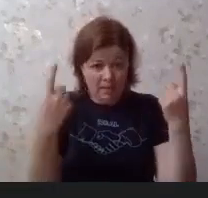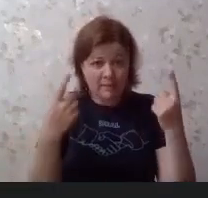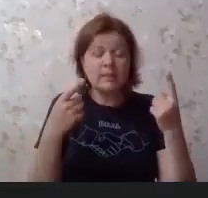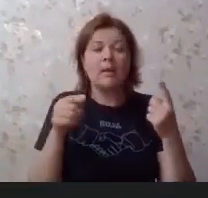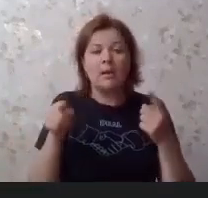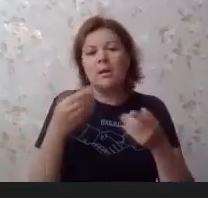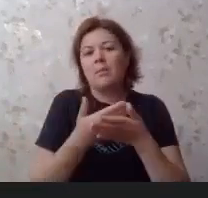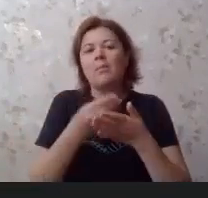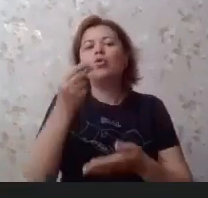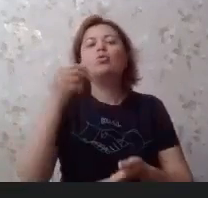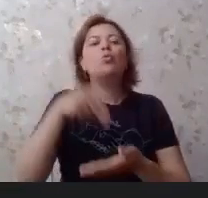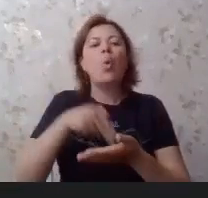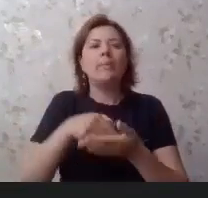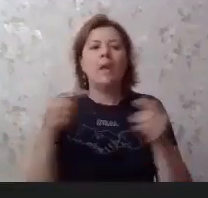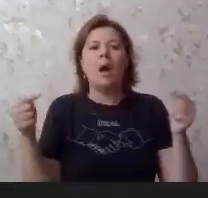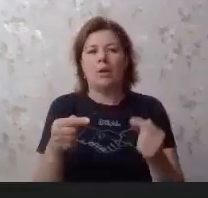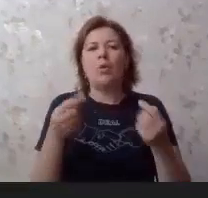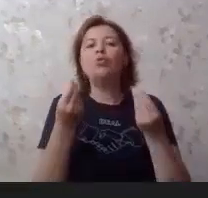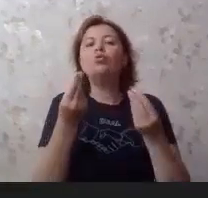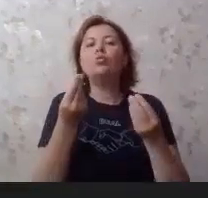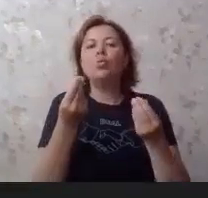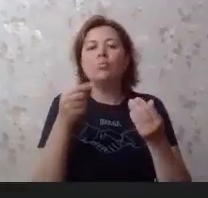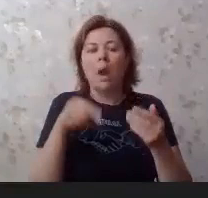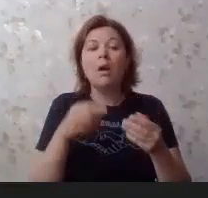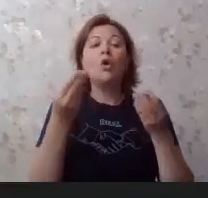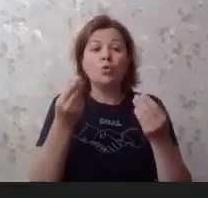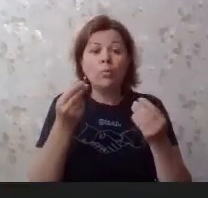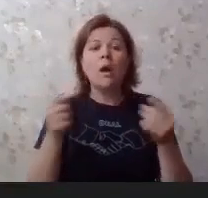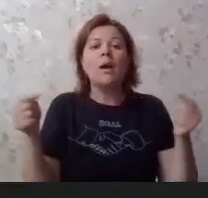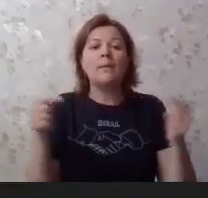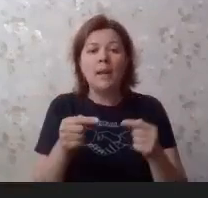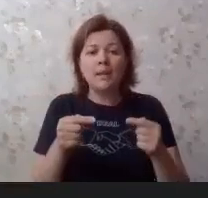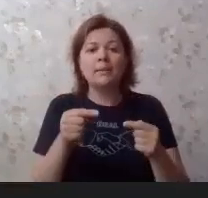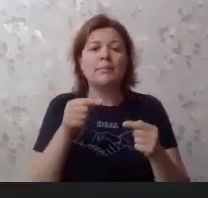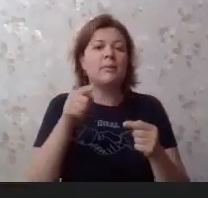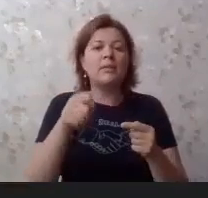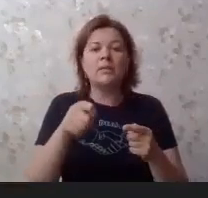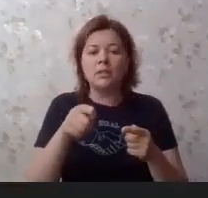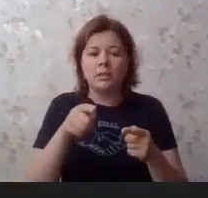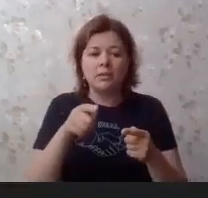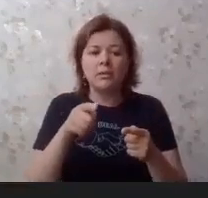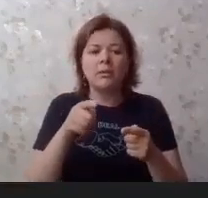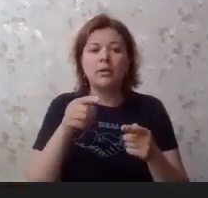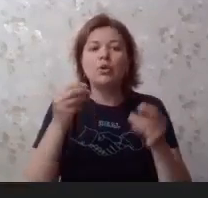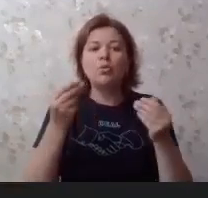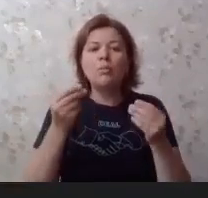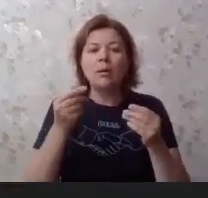стоит ну, определенную сумму. Сумма определяется, опять же, исходя из